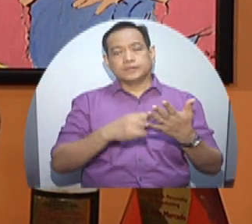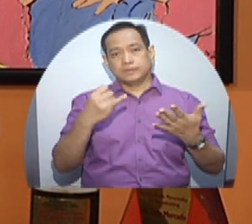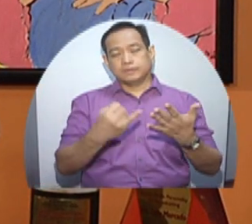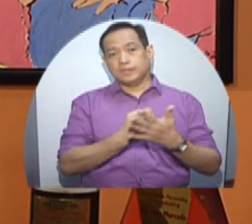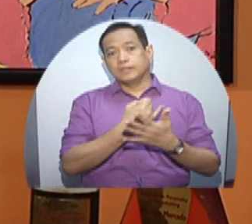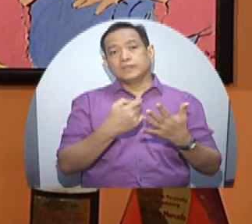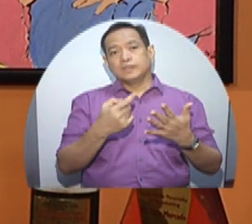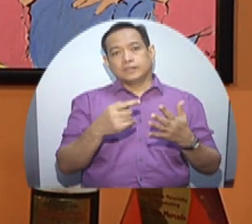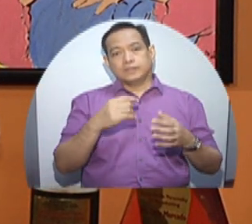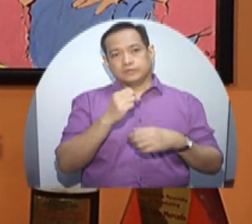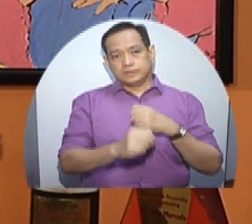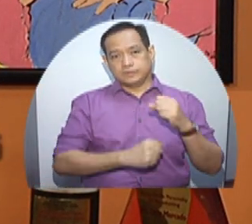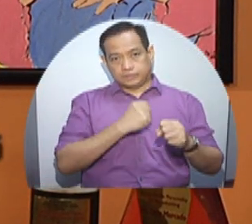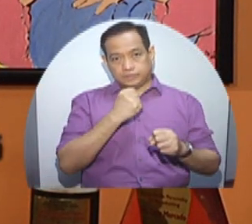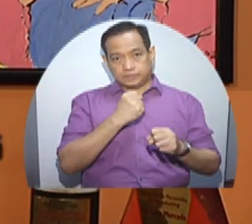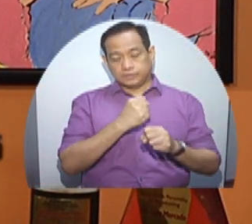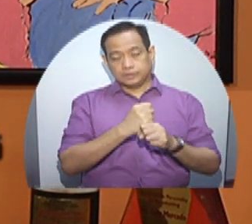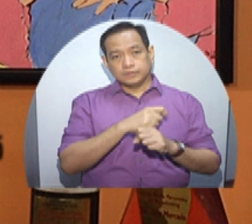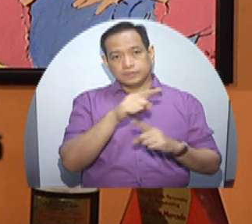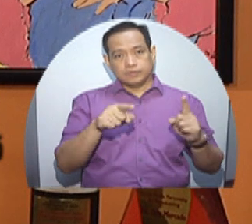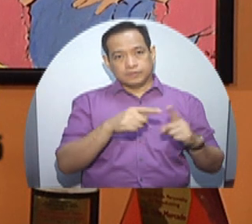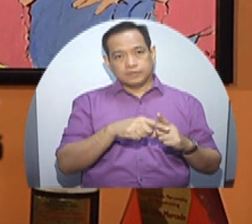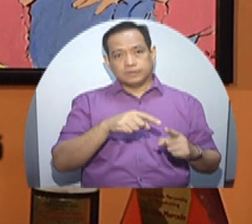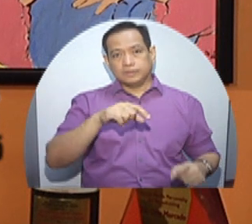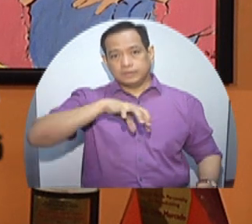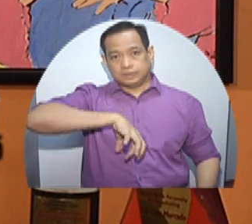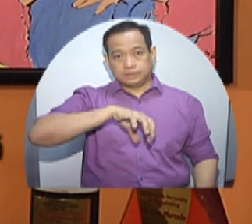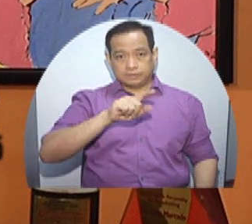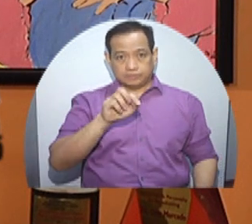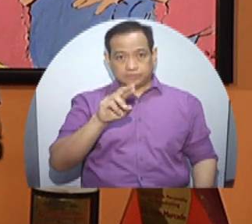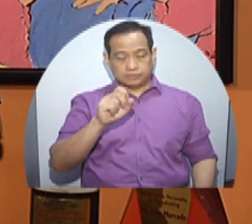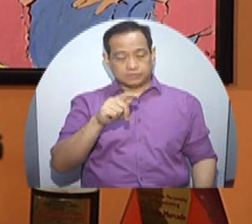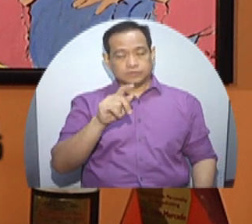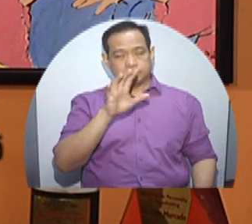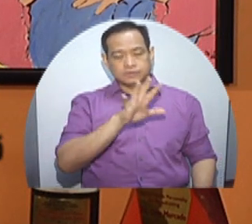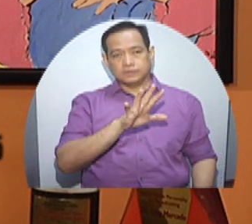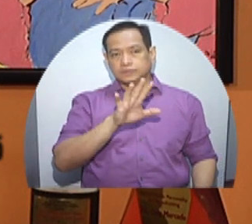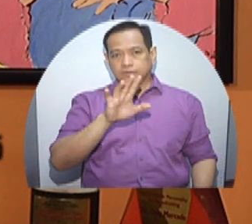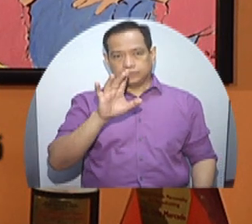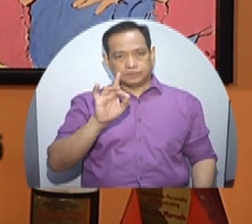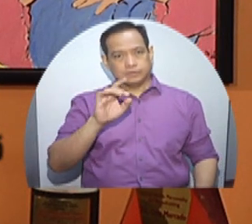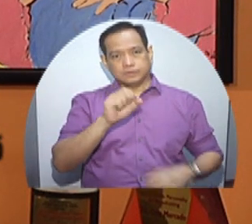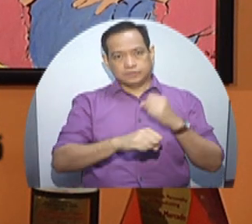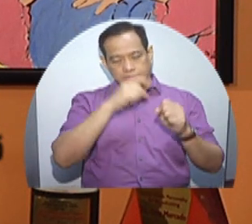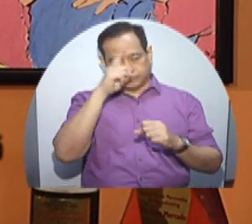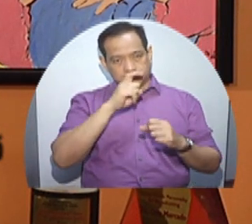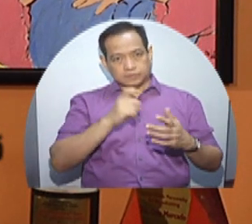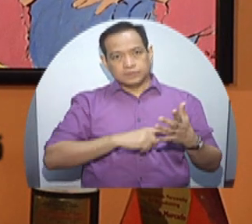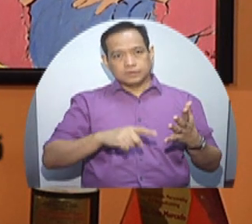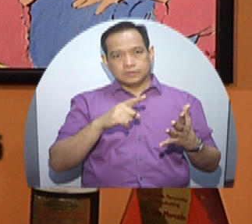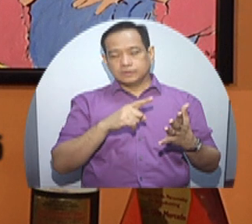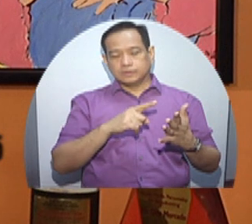Itong Enero ng taon na ito, nang na-stroke ang 58 taong gulang na si Mang Narciso David, siya ay isang